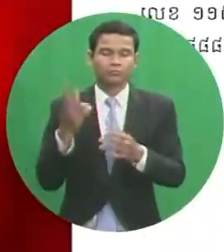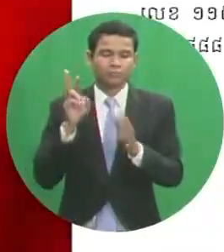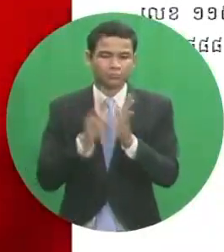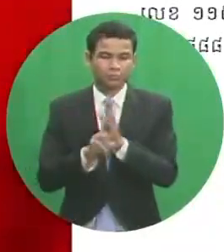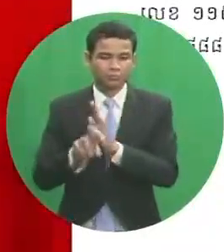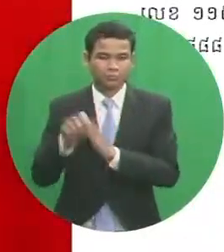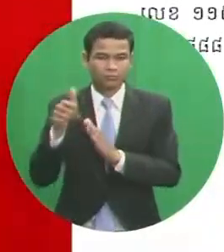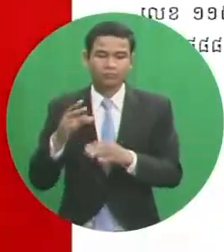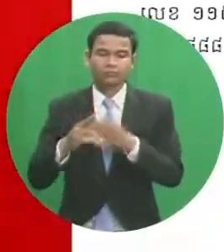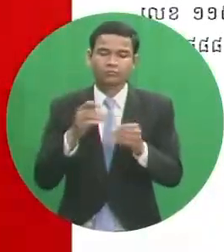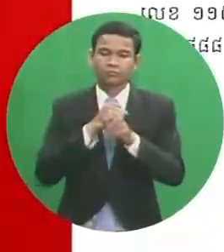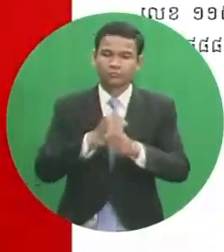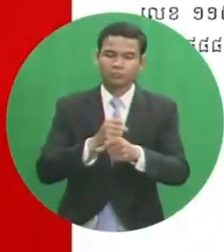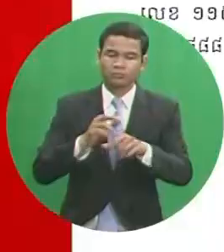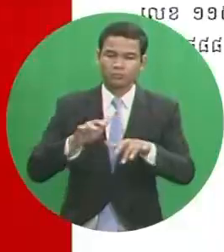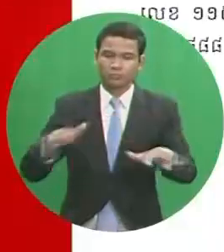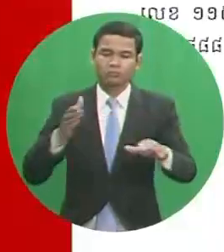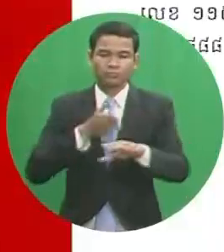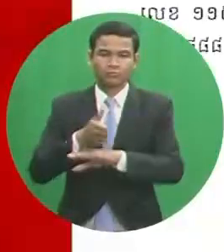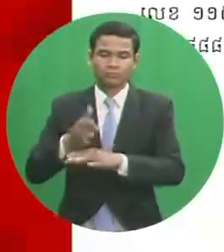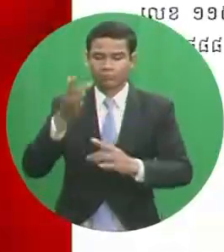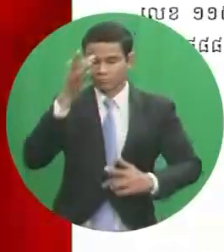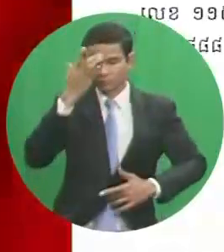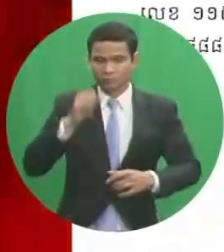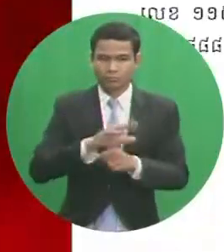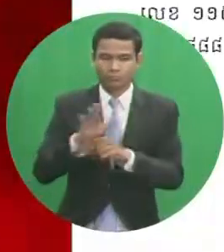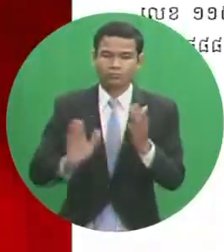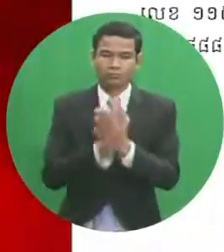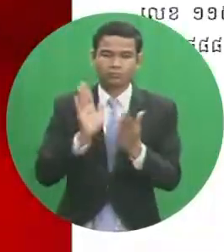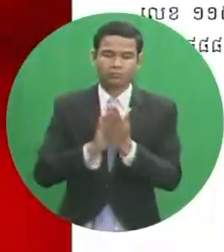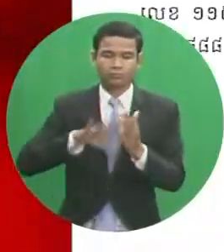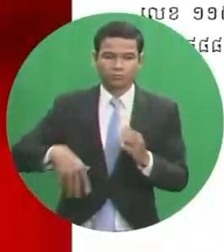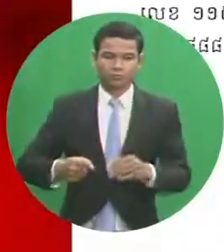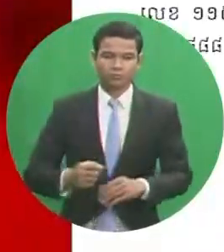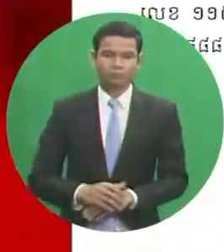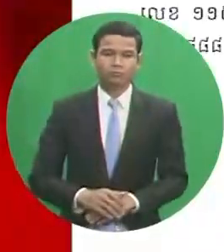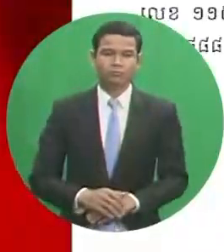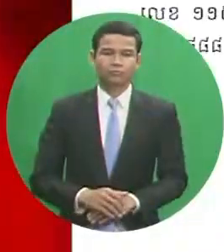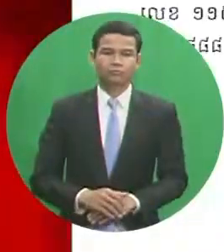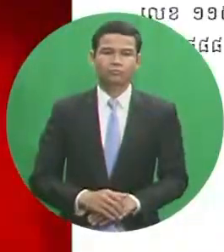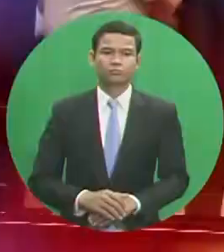នានាដើម្បីទប់ស្កាត់ការចម្លងវីរុស COVID-19 នៅប្រទេសកម្ពុជា